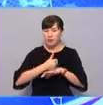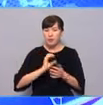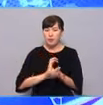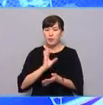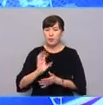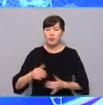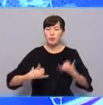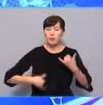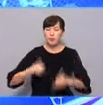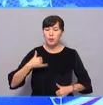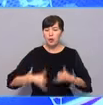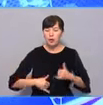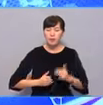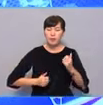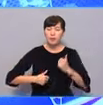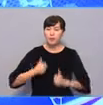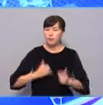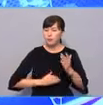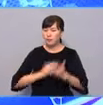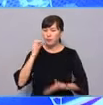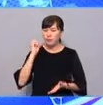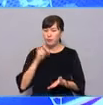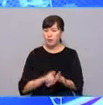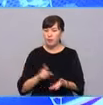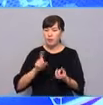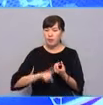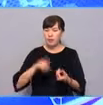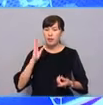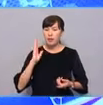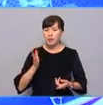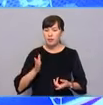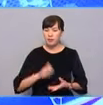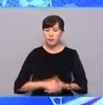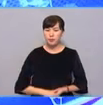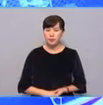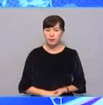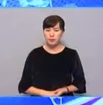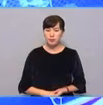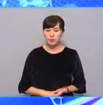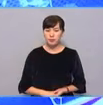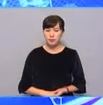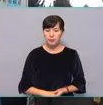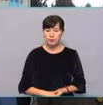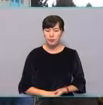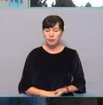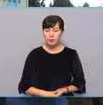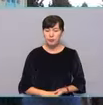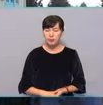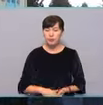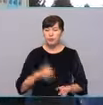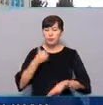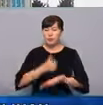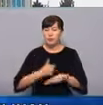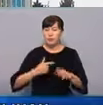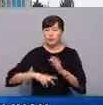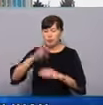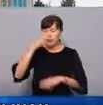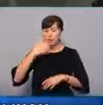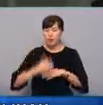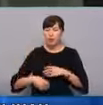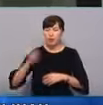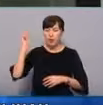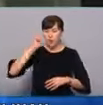ұстаз мәртебесін көтеру туралы тапсырмасына сәйкес жүзеге асып отыр. Басты мақсат екі ел арасындағы білім